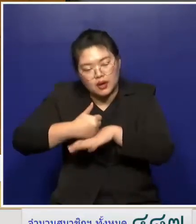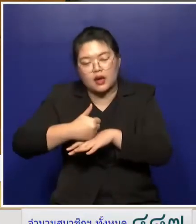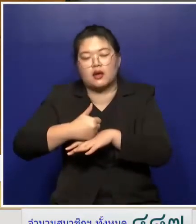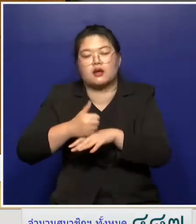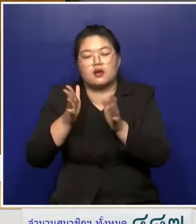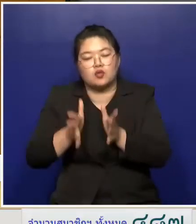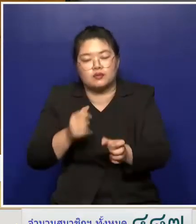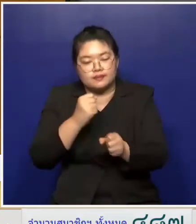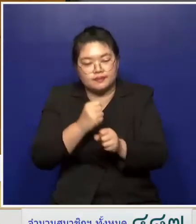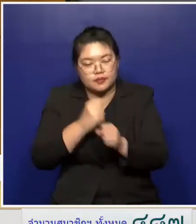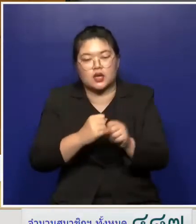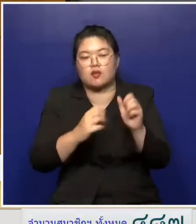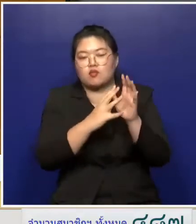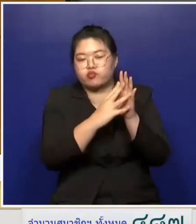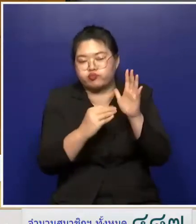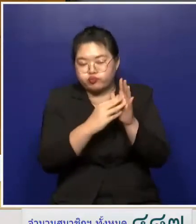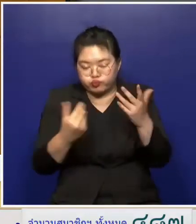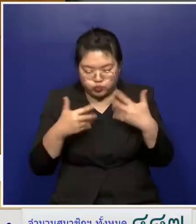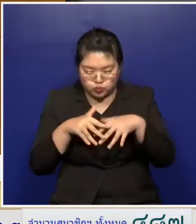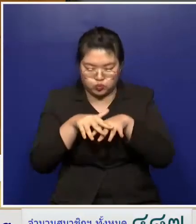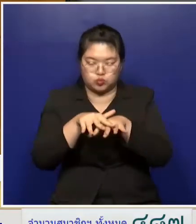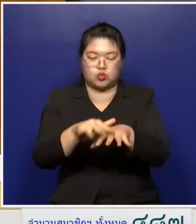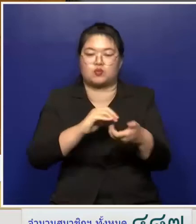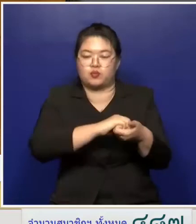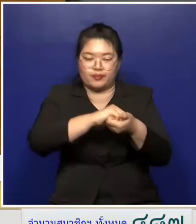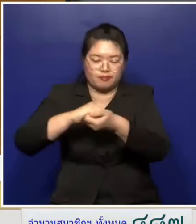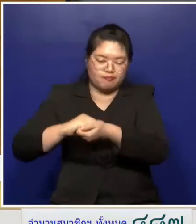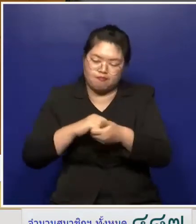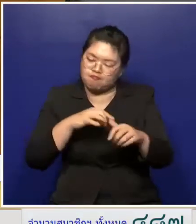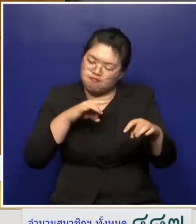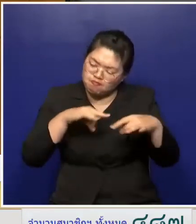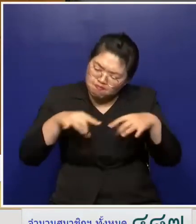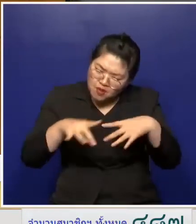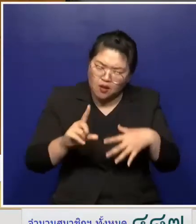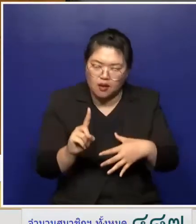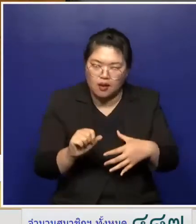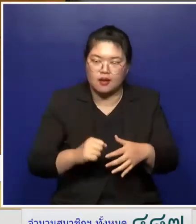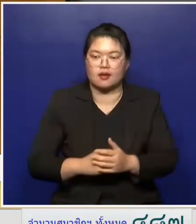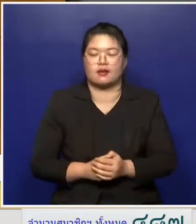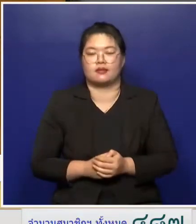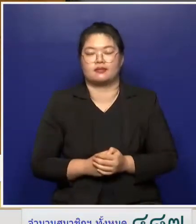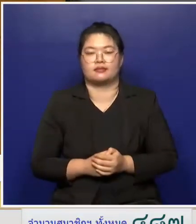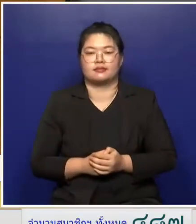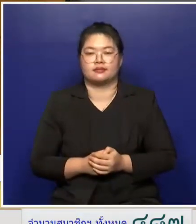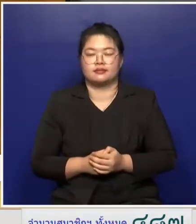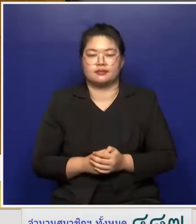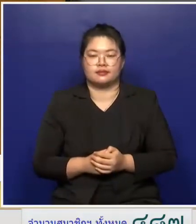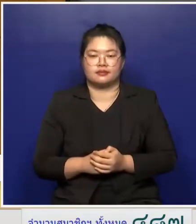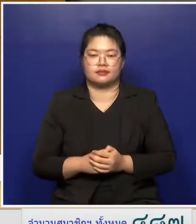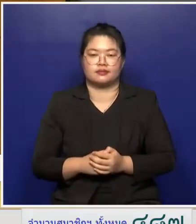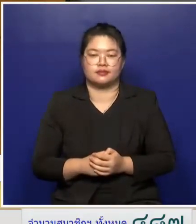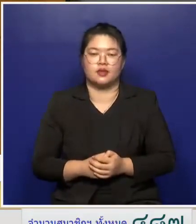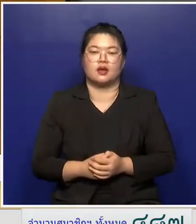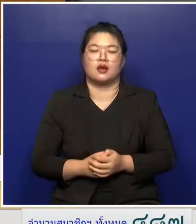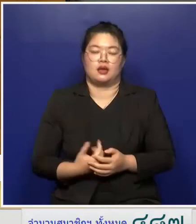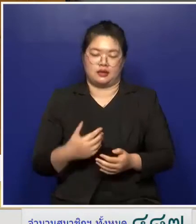นี่สึ่งอาจจะเปการสรางเครื่อข้ายอะไรต่างต่ายทไม่เหนอสมนะครัซึข่อยาจเรียอยนี้นะครบ gender พรองแลstoreีหรกสตรทดว่